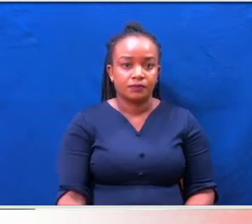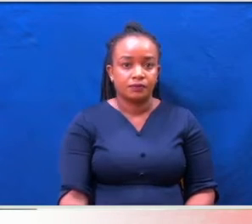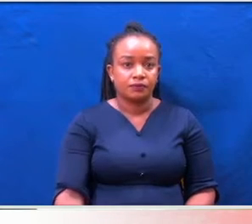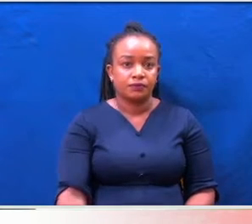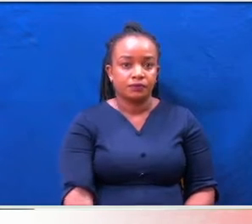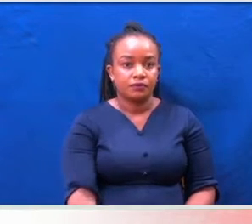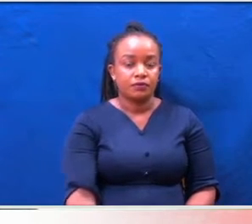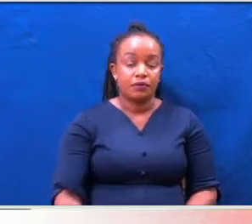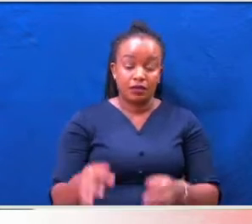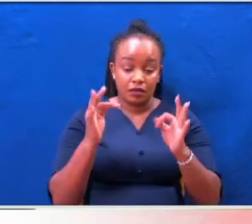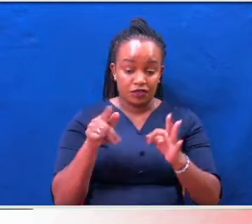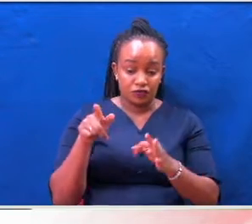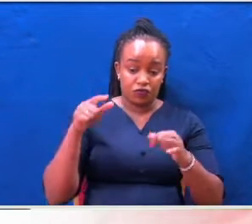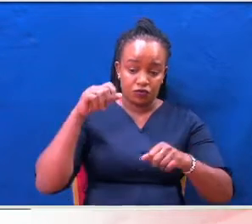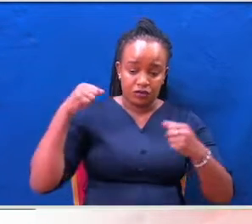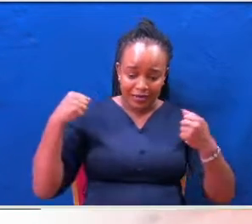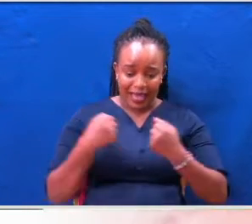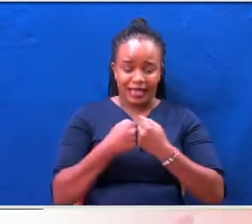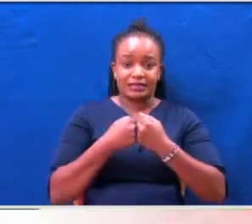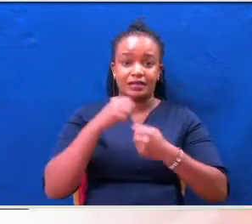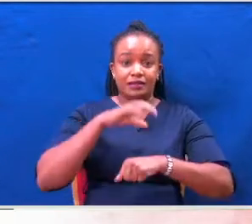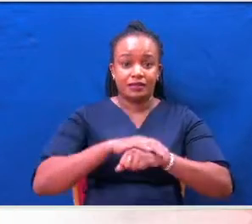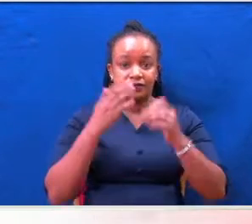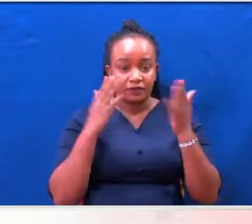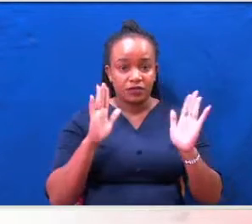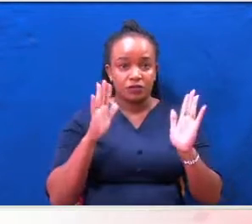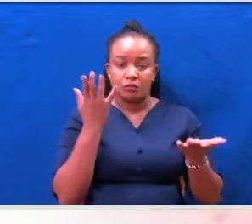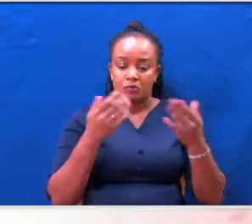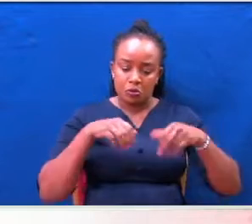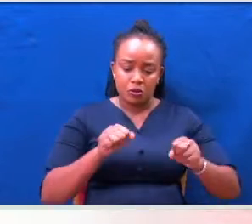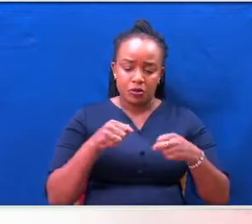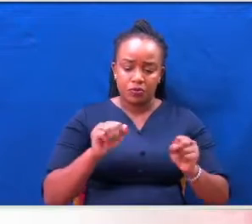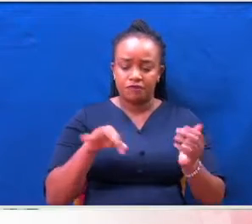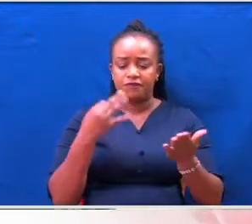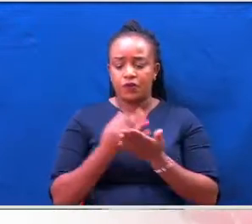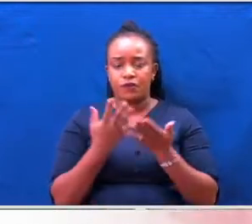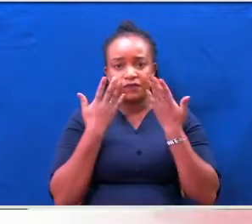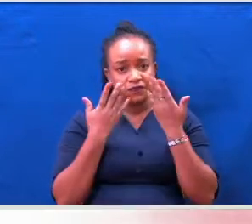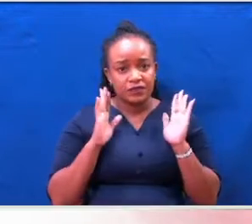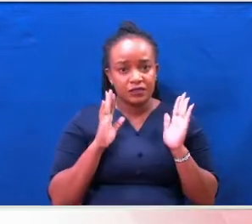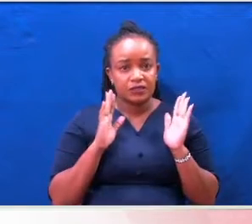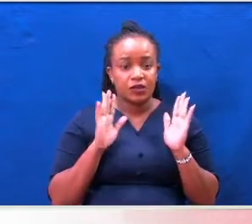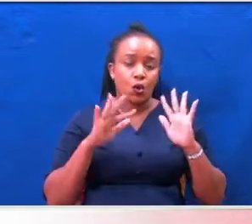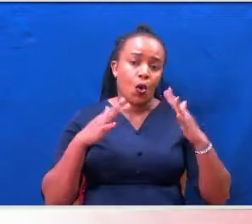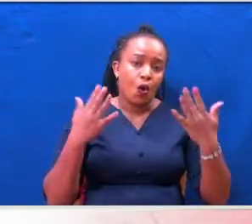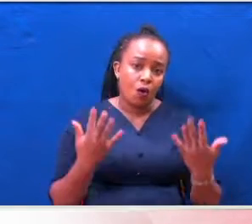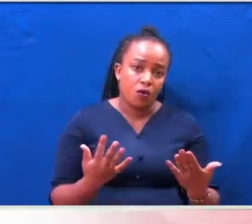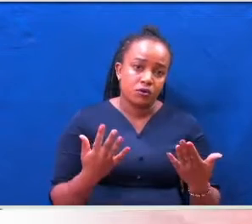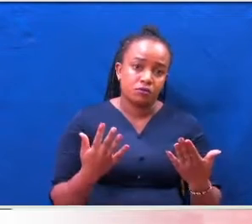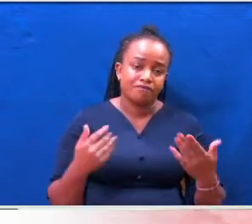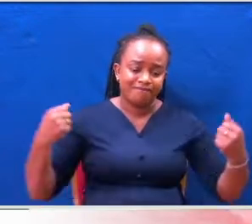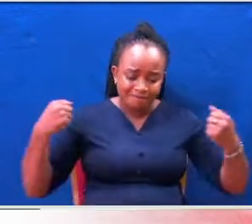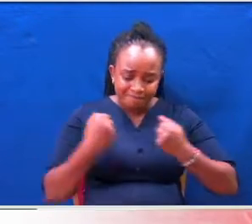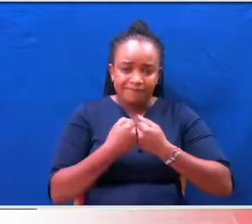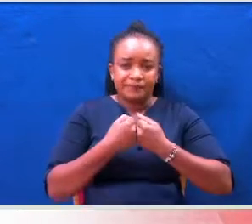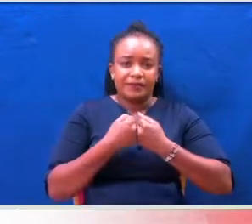Ukipata ajali ya gari, labda umeanguka kwa bodaboda ama umeanguka kwa gari ya